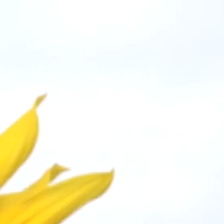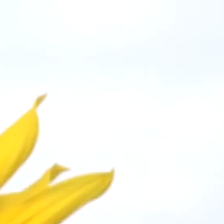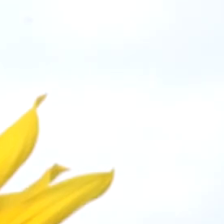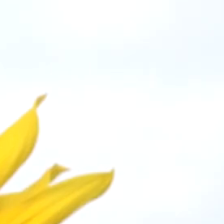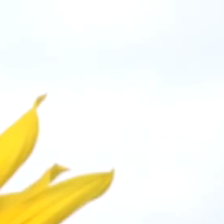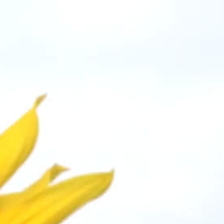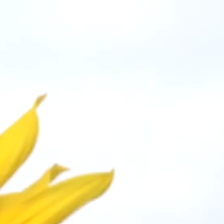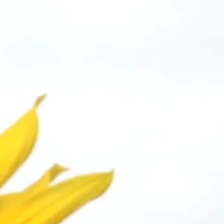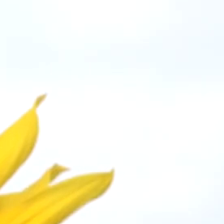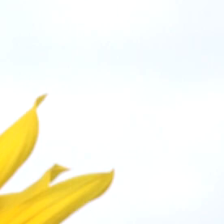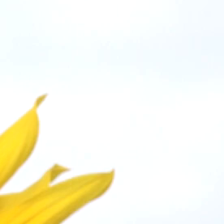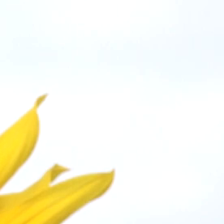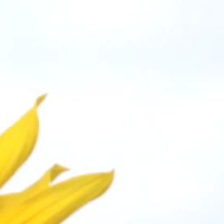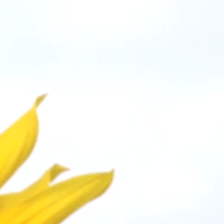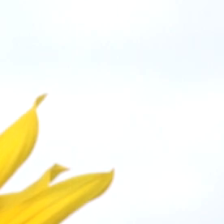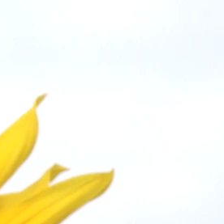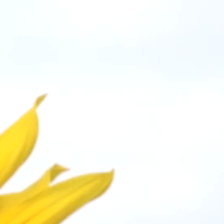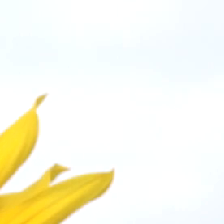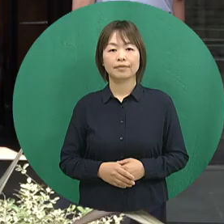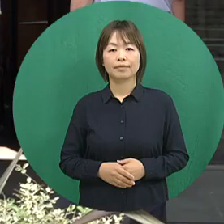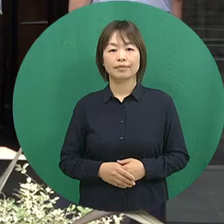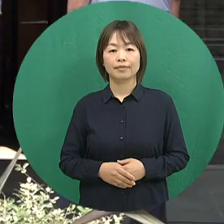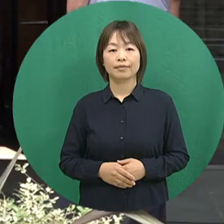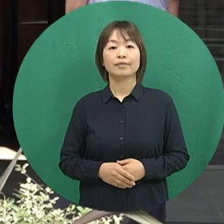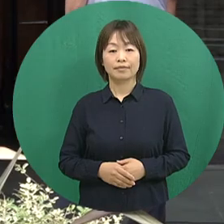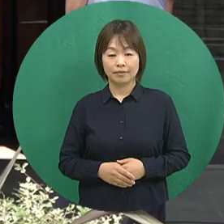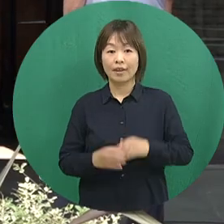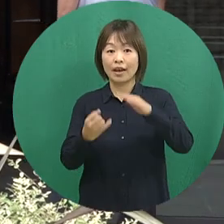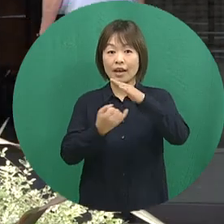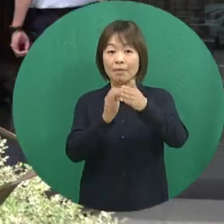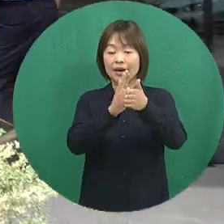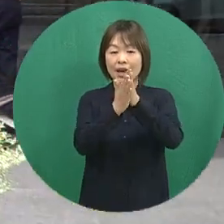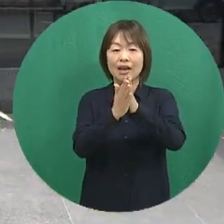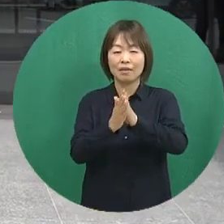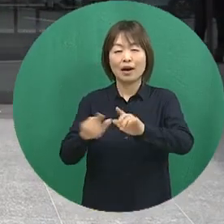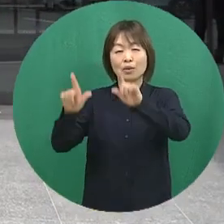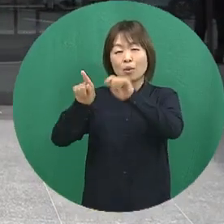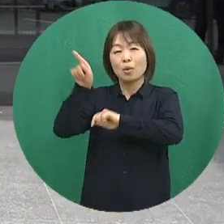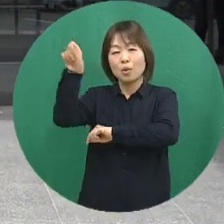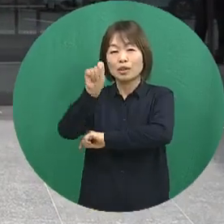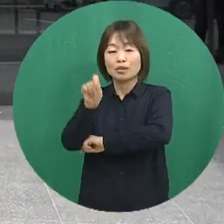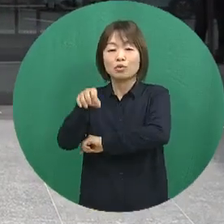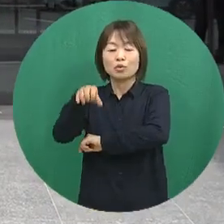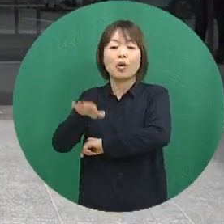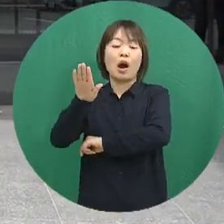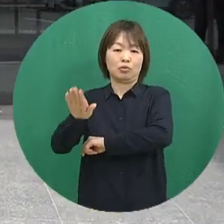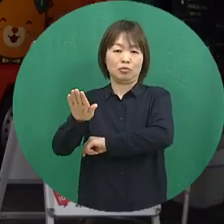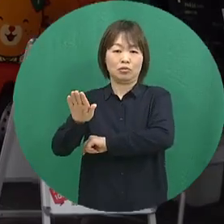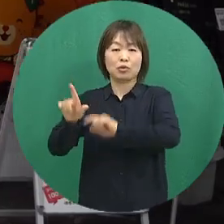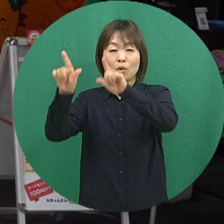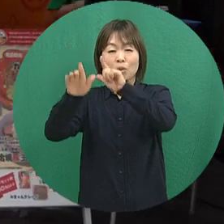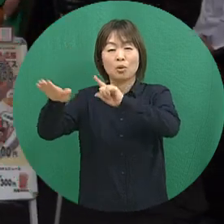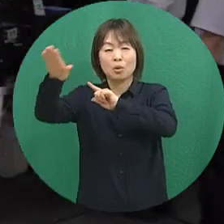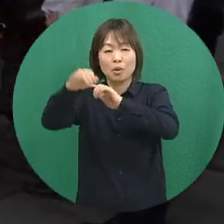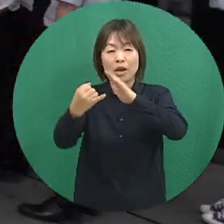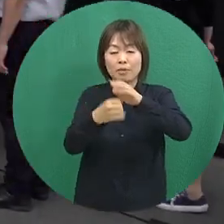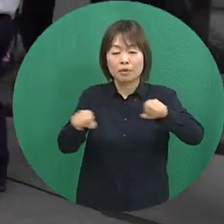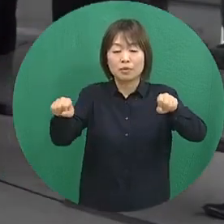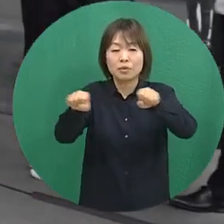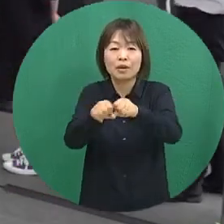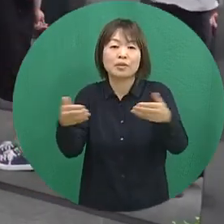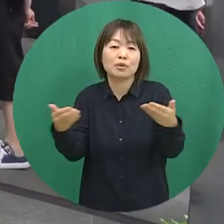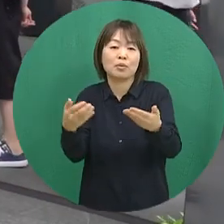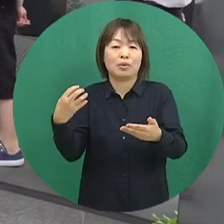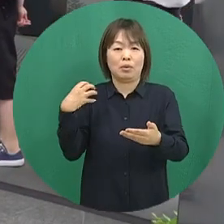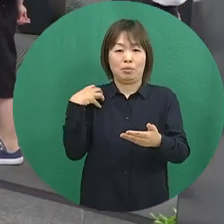媛の笑顔発信、姫推し。 愛媛県の東京事務所では首都圏と愛媛県をつなぐ仕事を